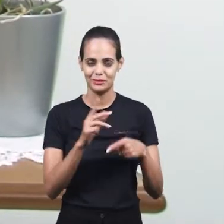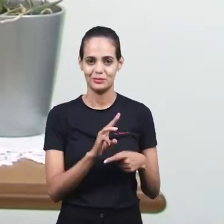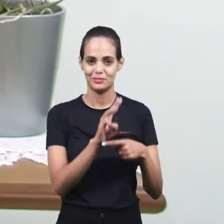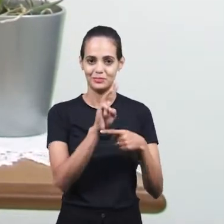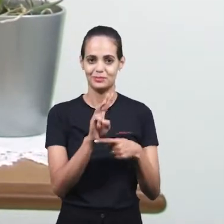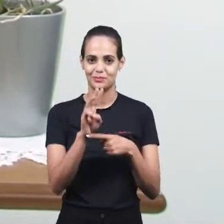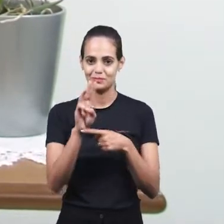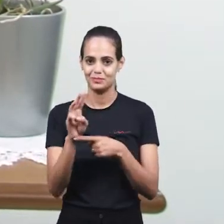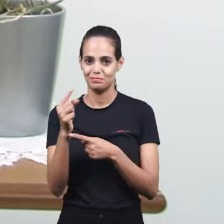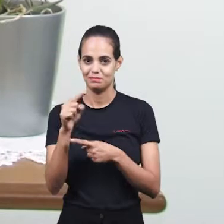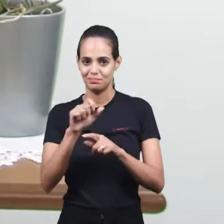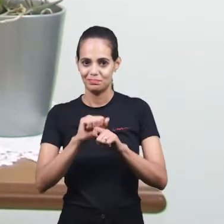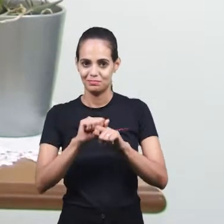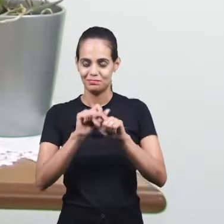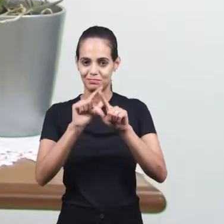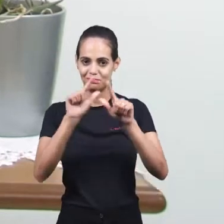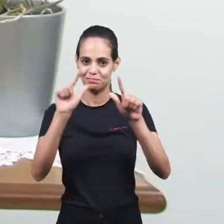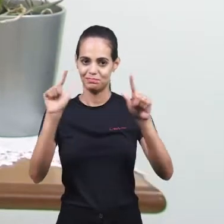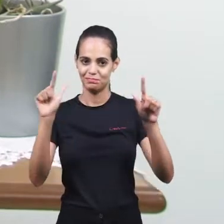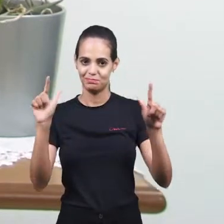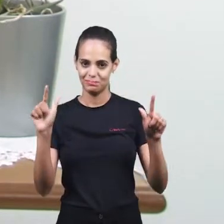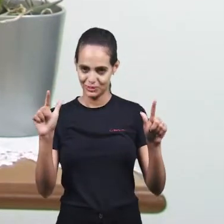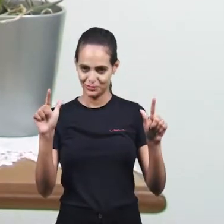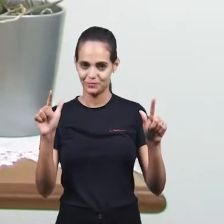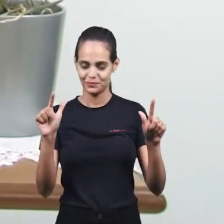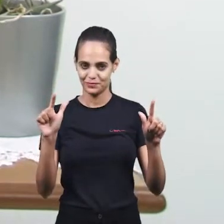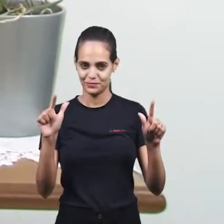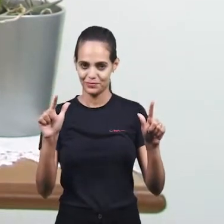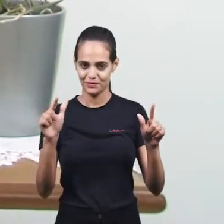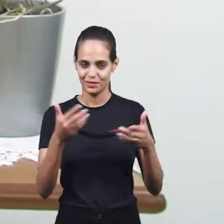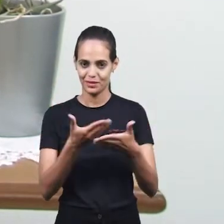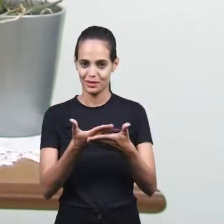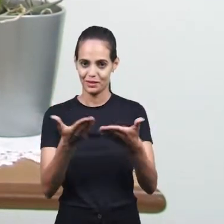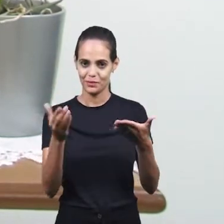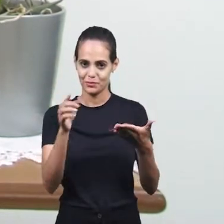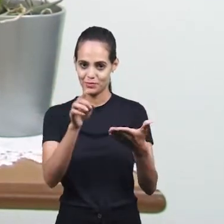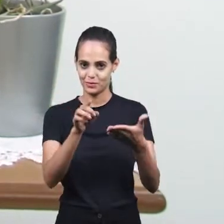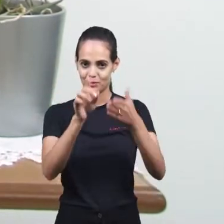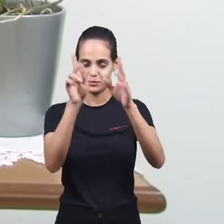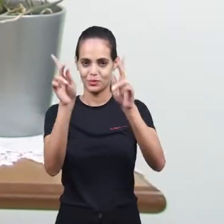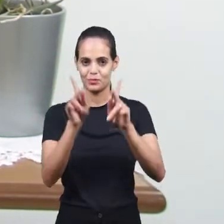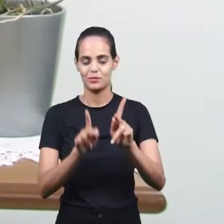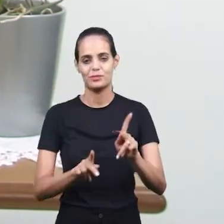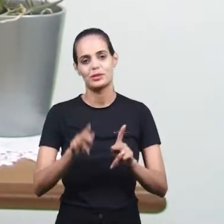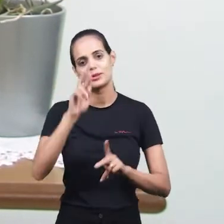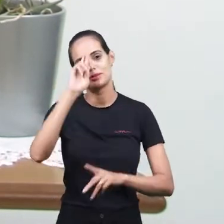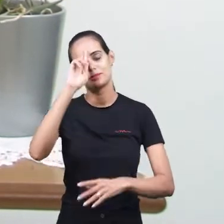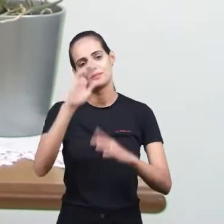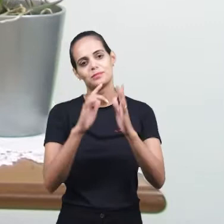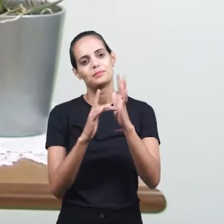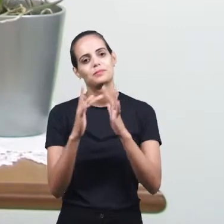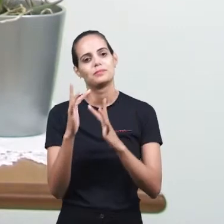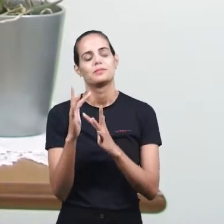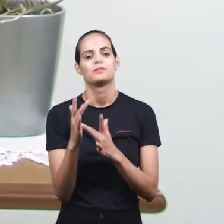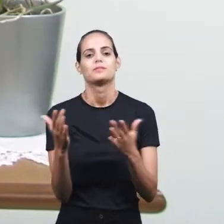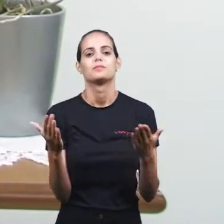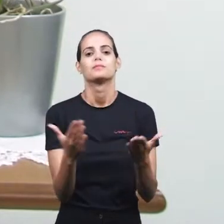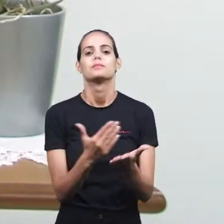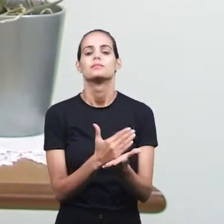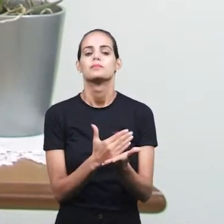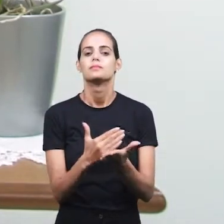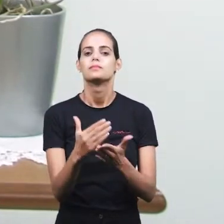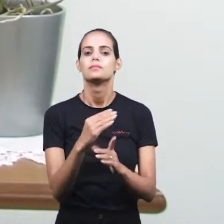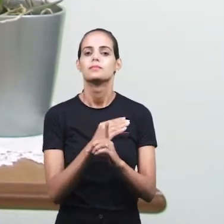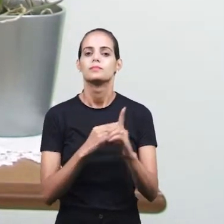получил наш линк от своих родных, от друзей. Мы приветствуем всех миром Господа